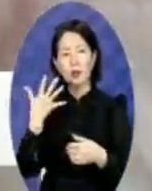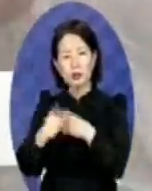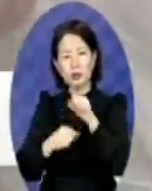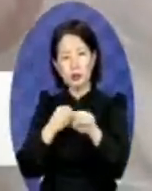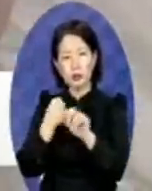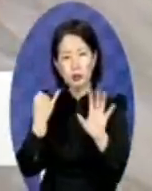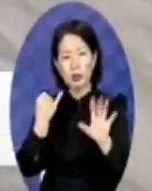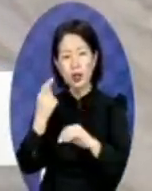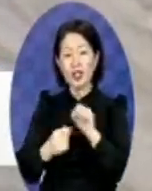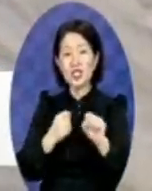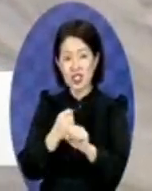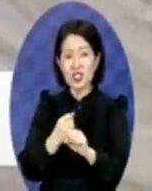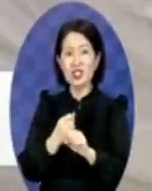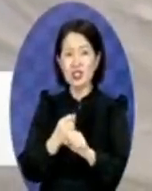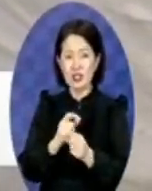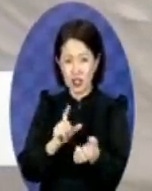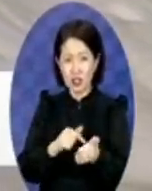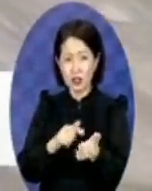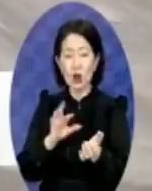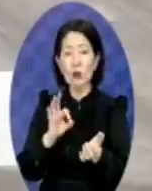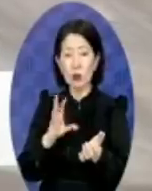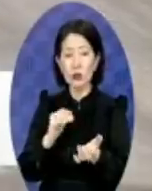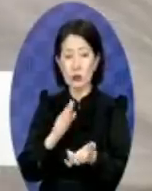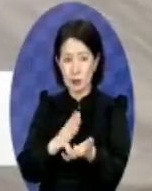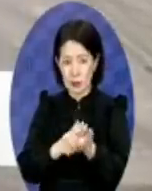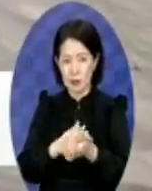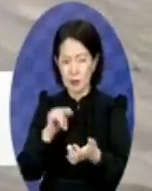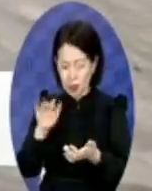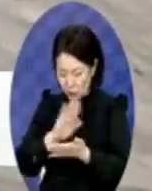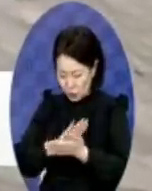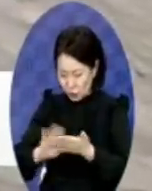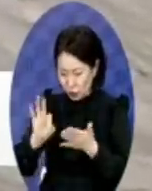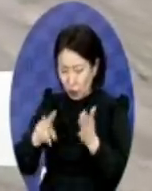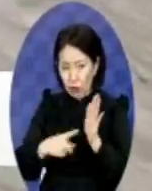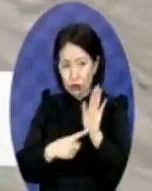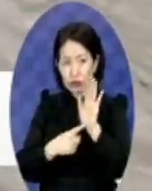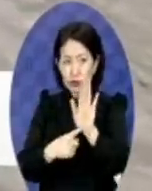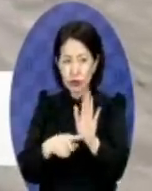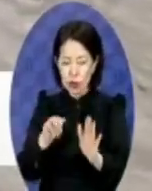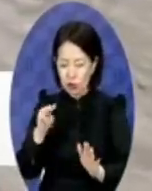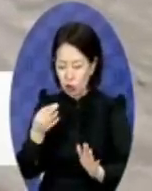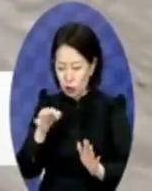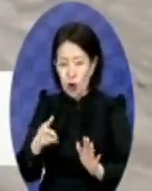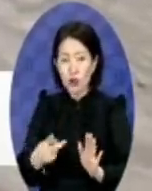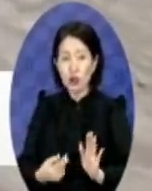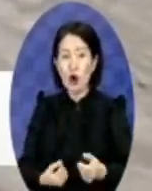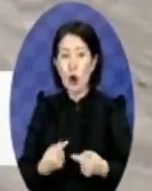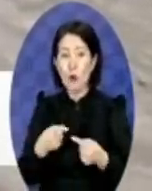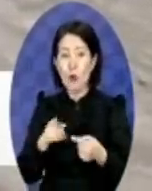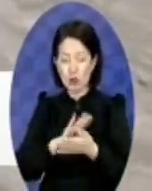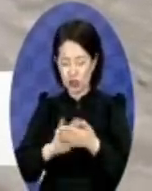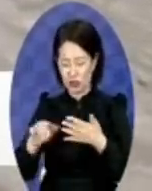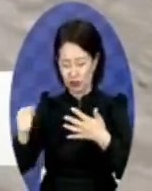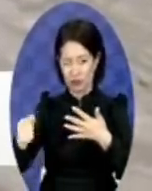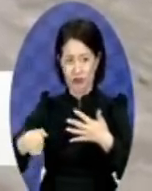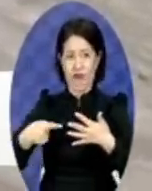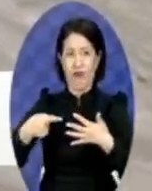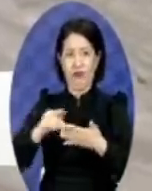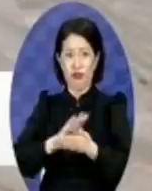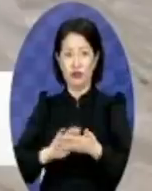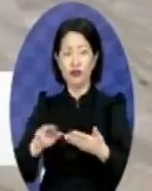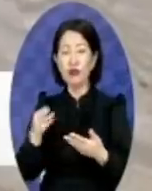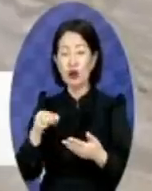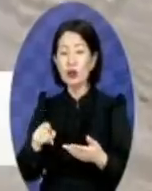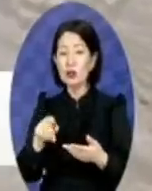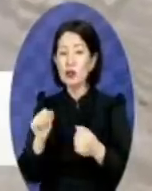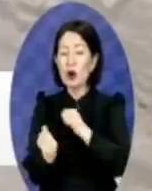шаардагдсан. Энэ одоо шинээр олцсон шинээр одоо төрөл зүйл болж тогтоогдж байгаа олдурын